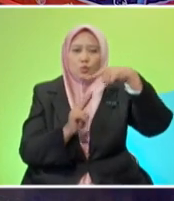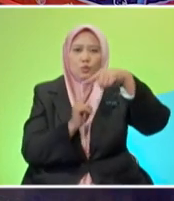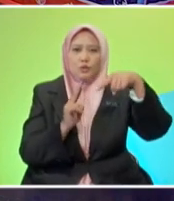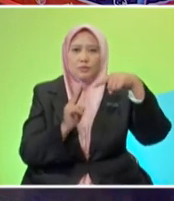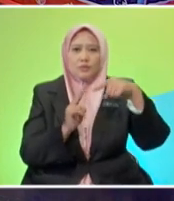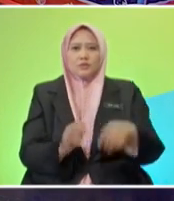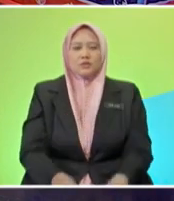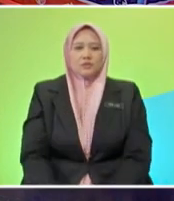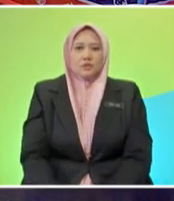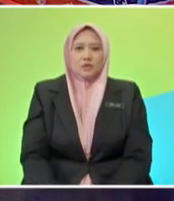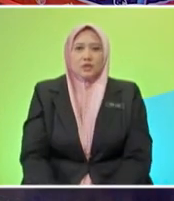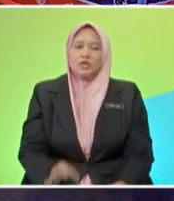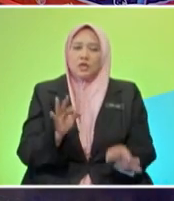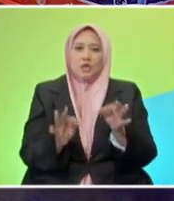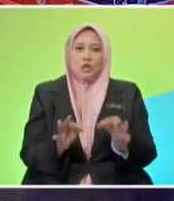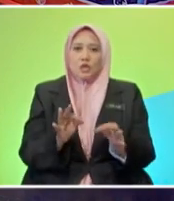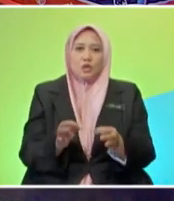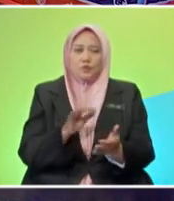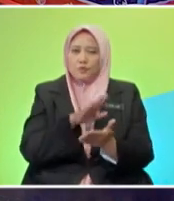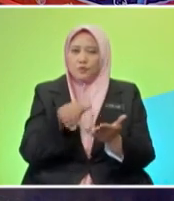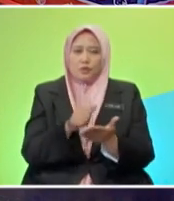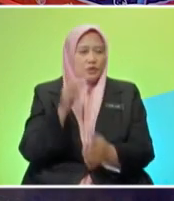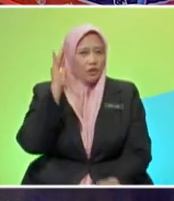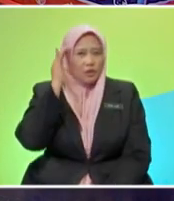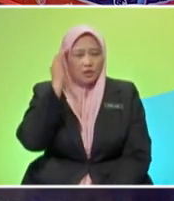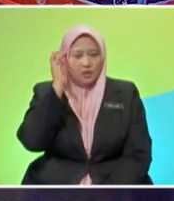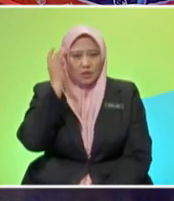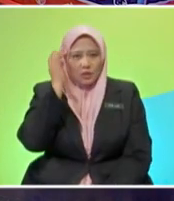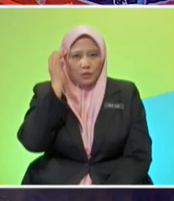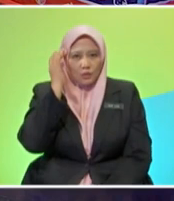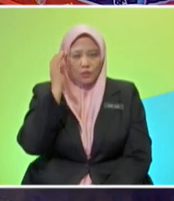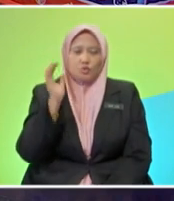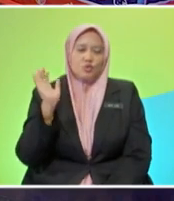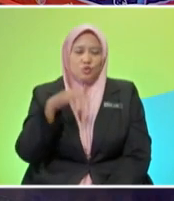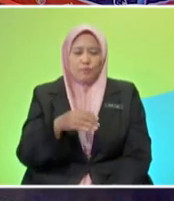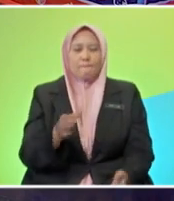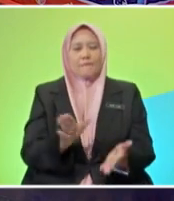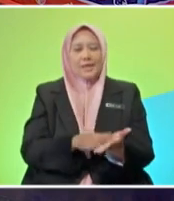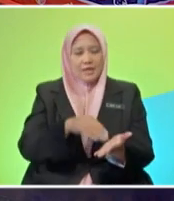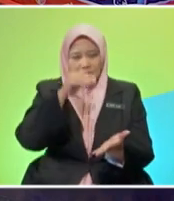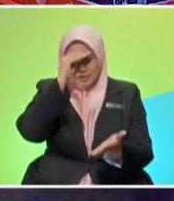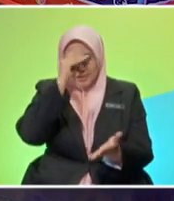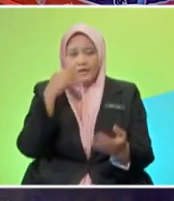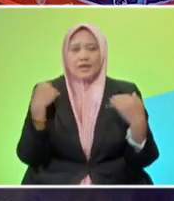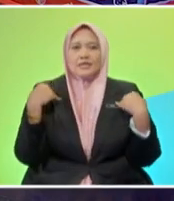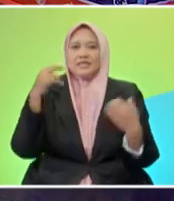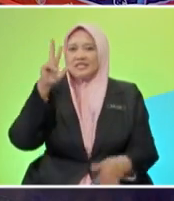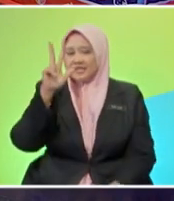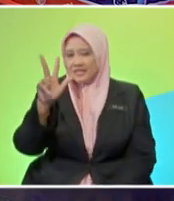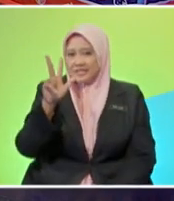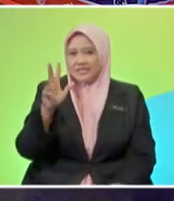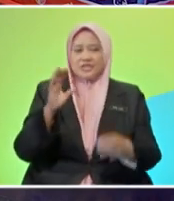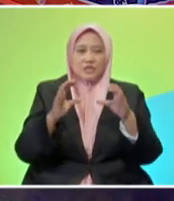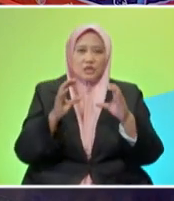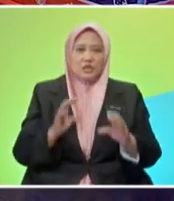Nisa tak tahu, murid-murid tak tahu, jom saya kongsikan. Kita ada 3 tip mencari idea utama.